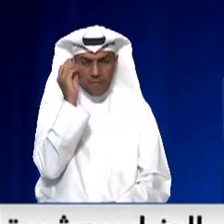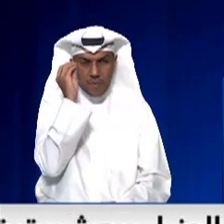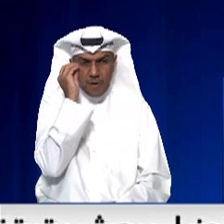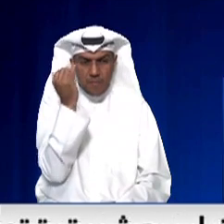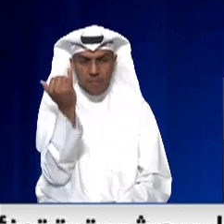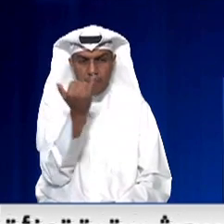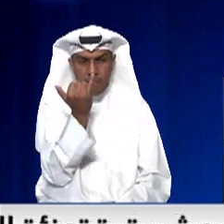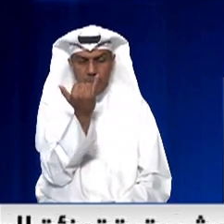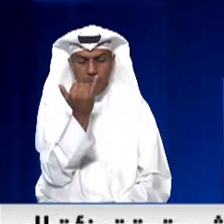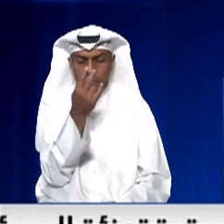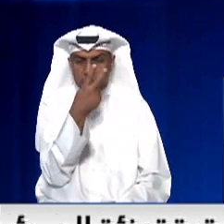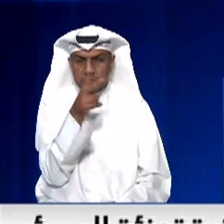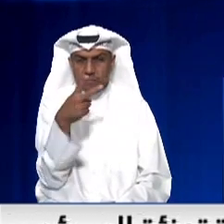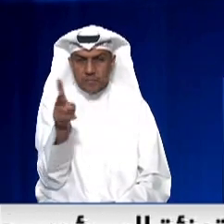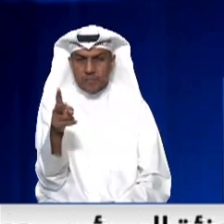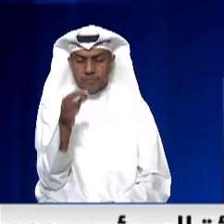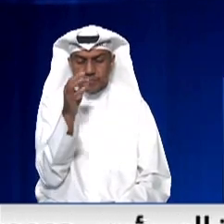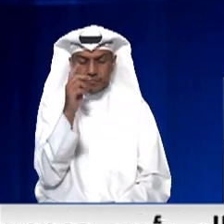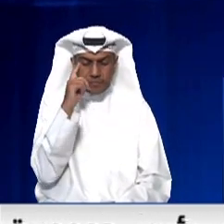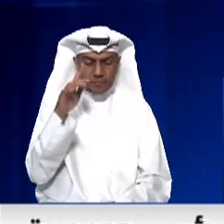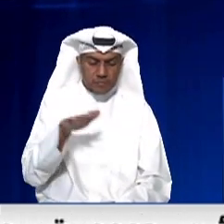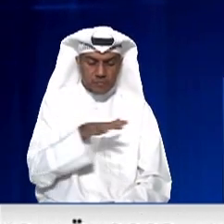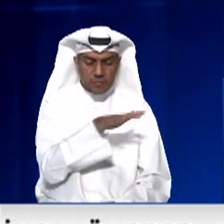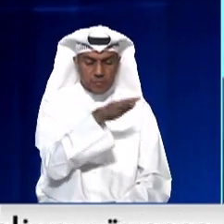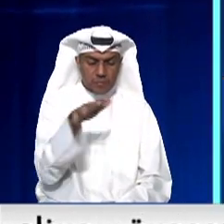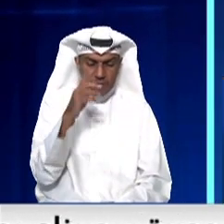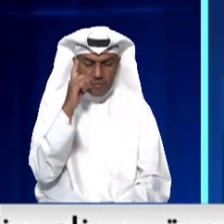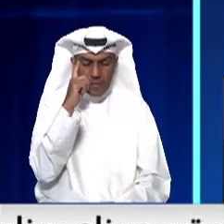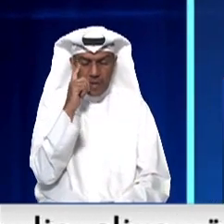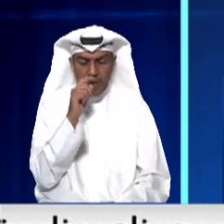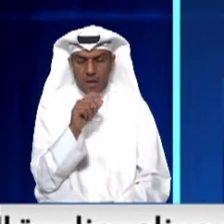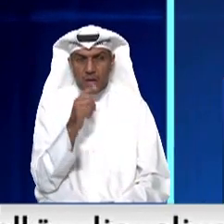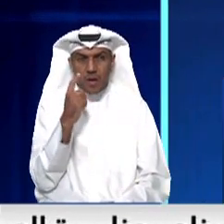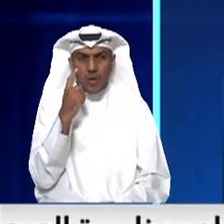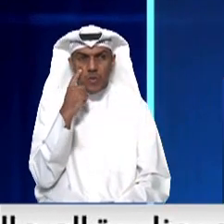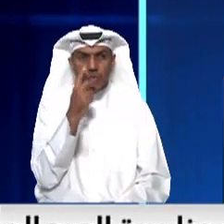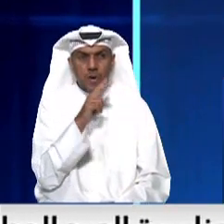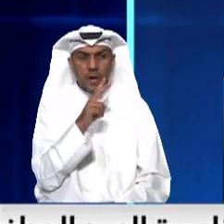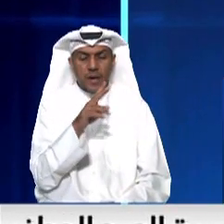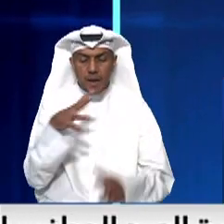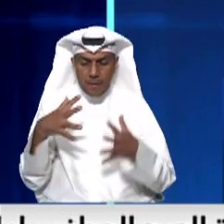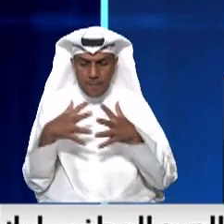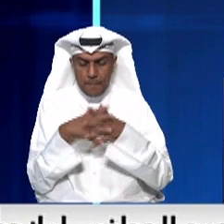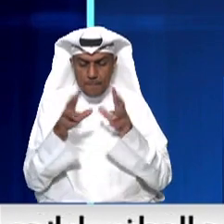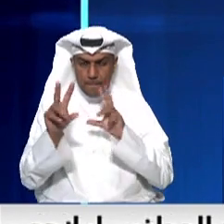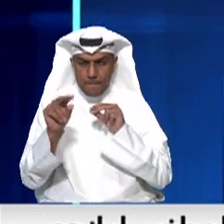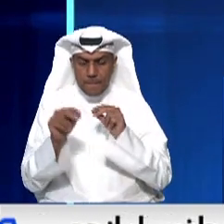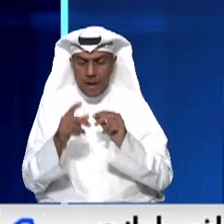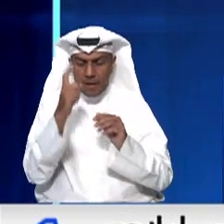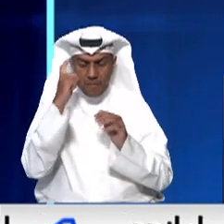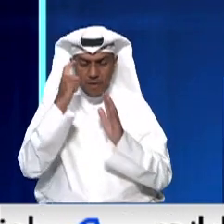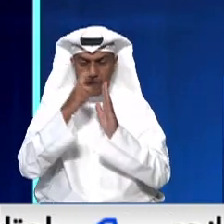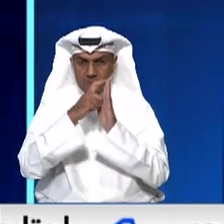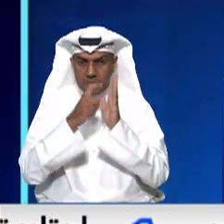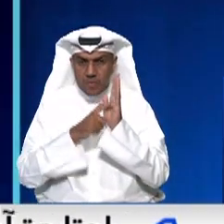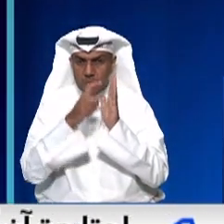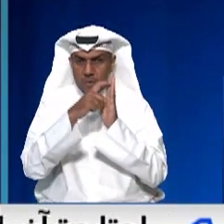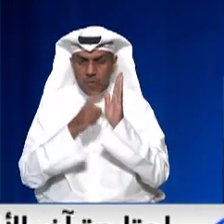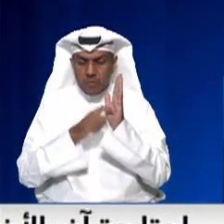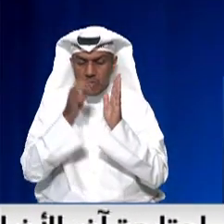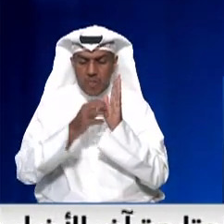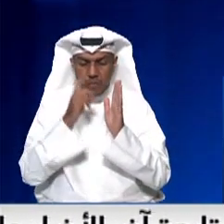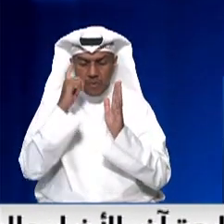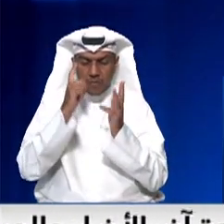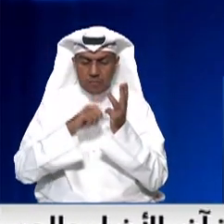والتي حققتها لجان ومبادرات منظمة إنتوساي ودورها في وضع المعايير المهنية وزيادة